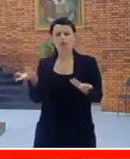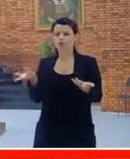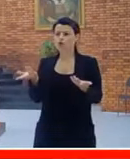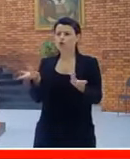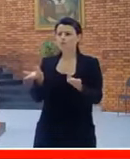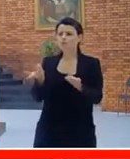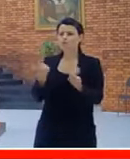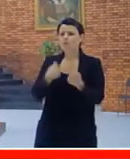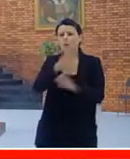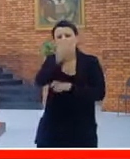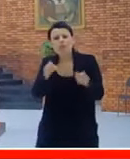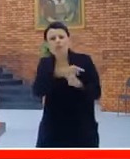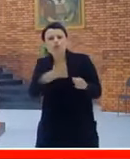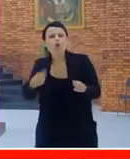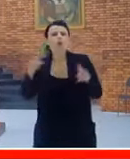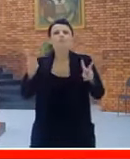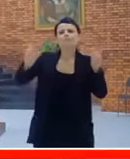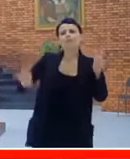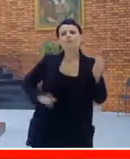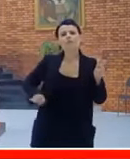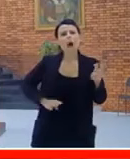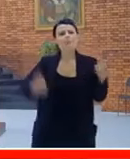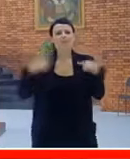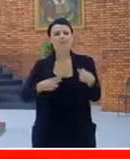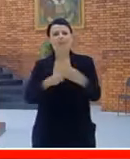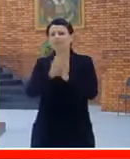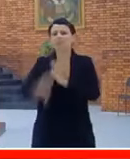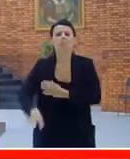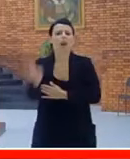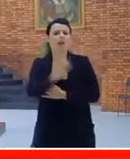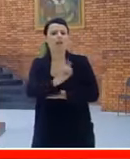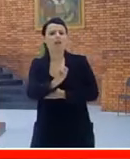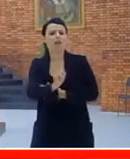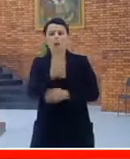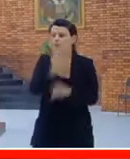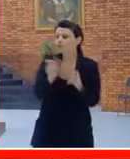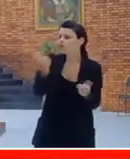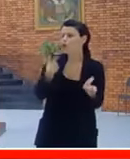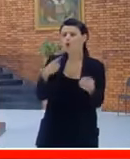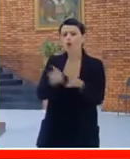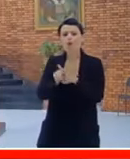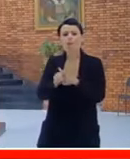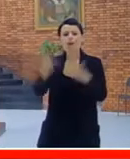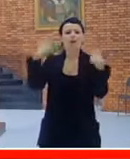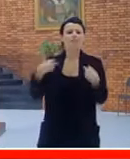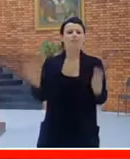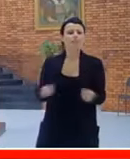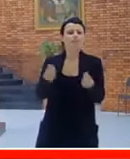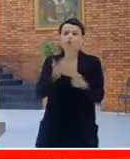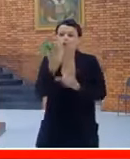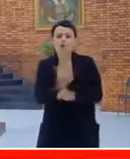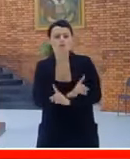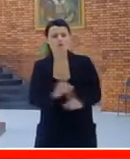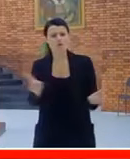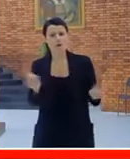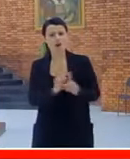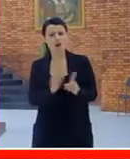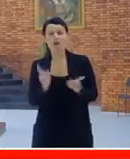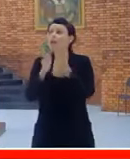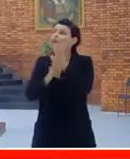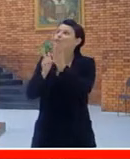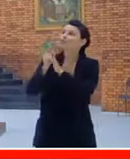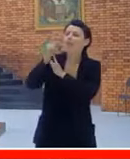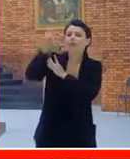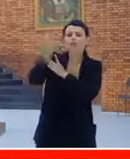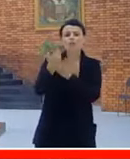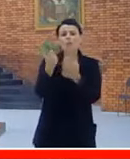non vuole sciupare la vita, di chi non vuole buttarla via. L'umanità di Gesù è quel